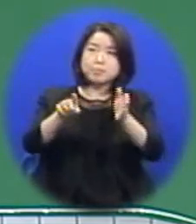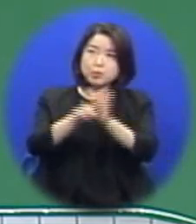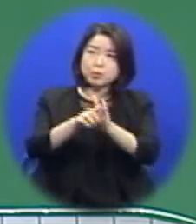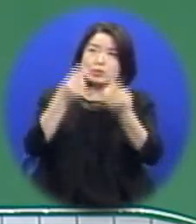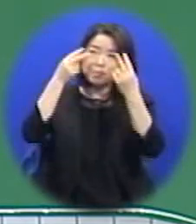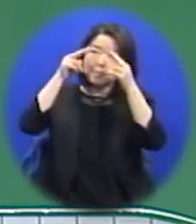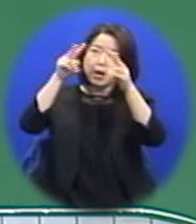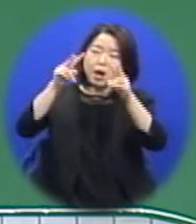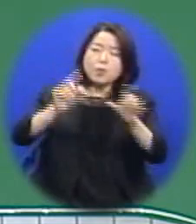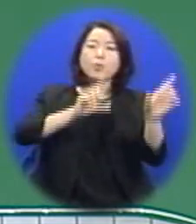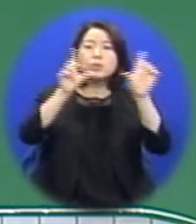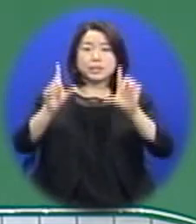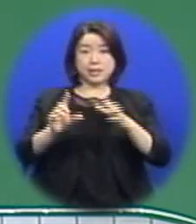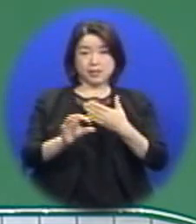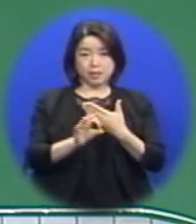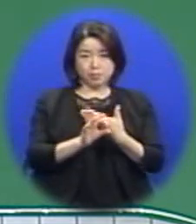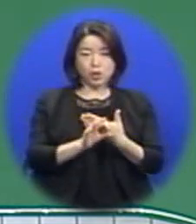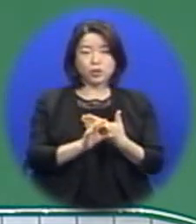바라보고 산다면